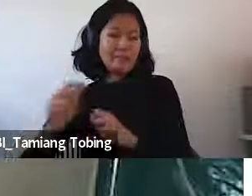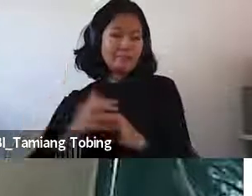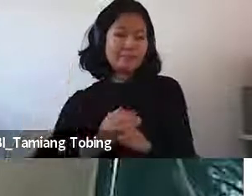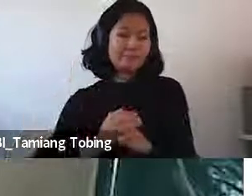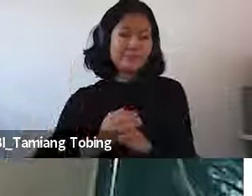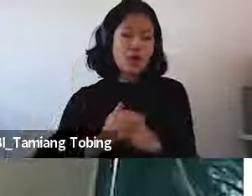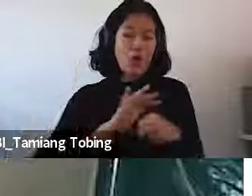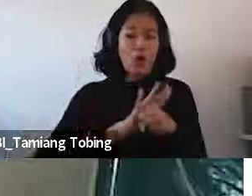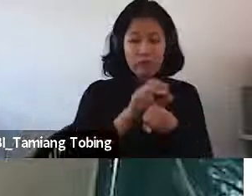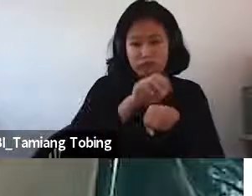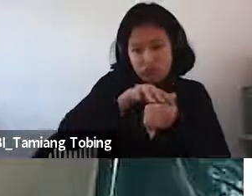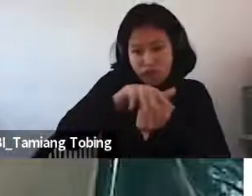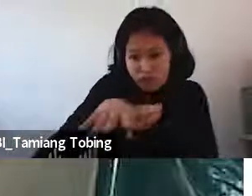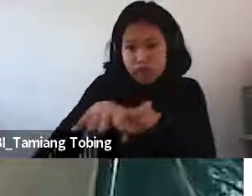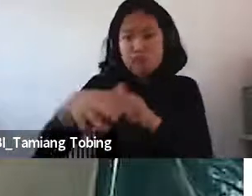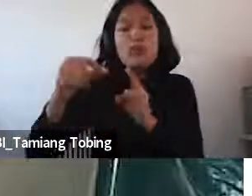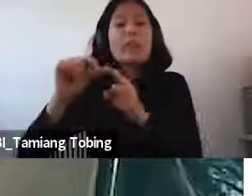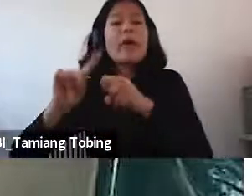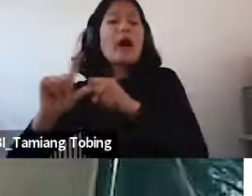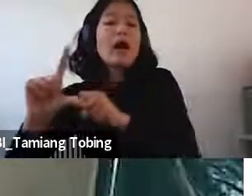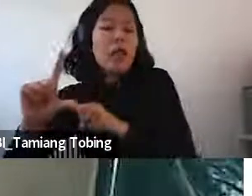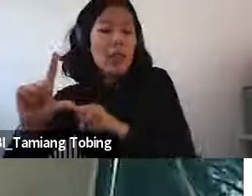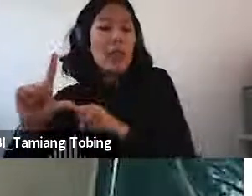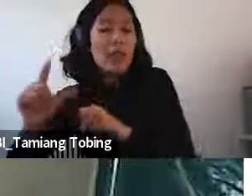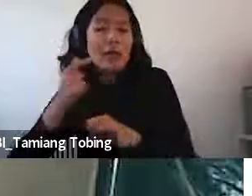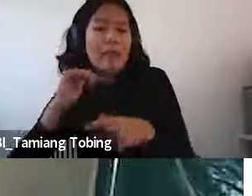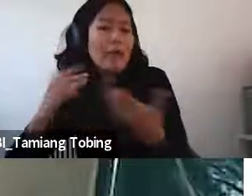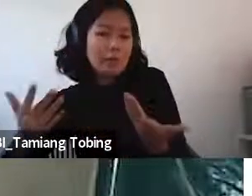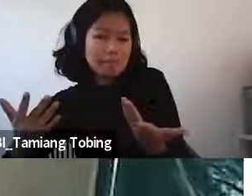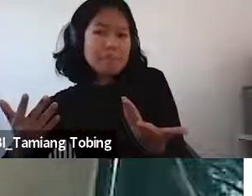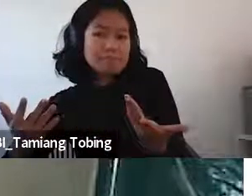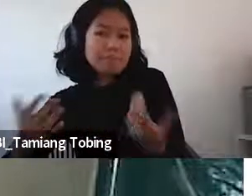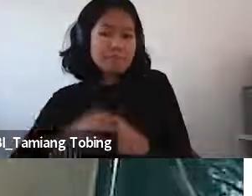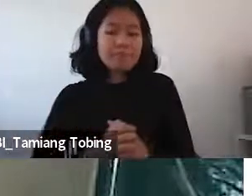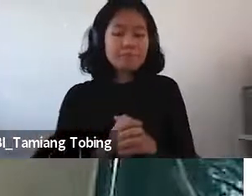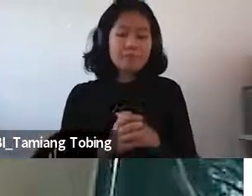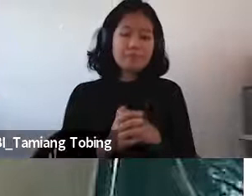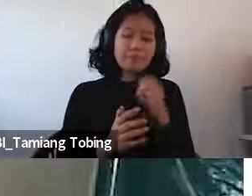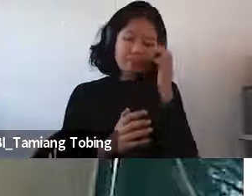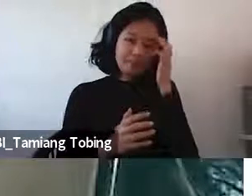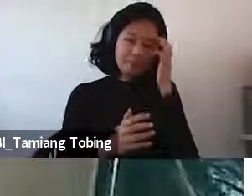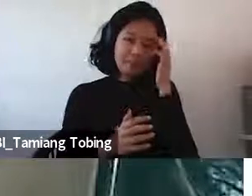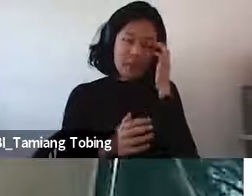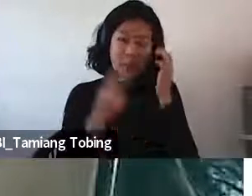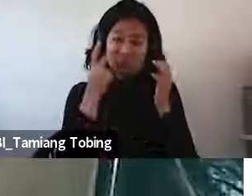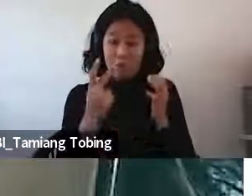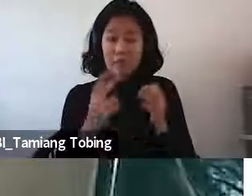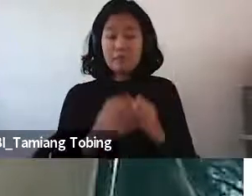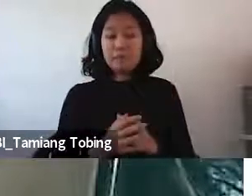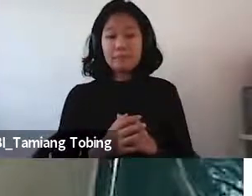dampak COVID-19 terhadap sektor informal. Ji, kalau kita lihat